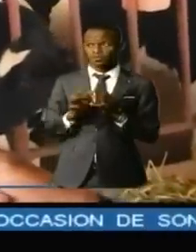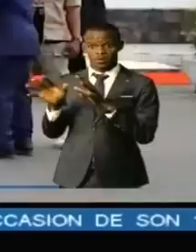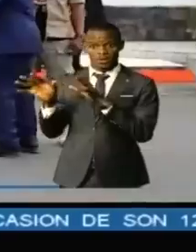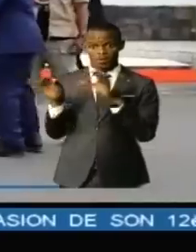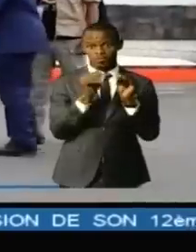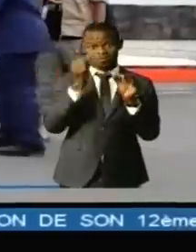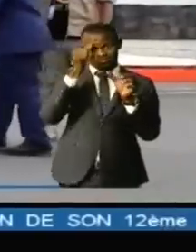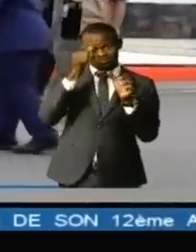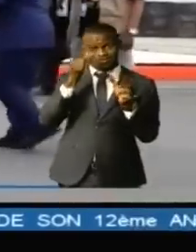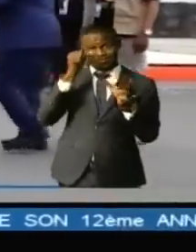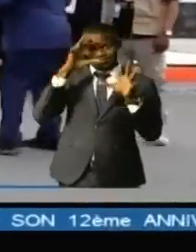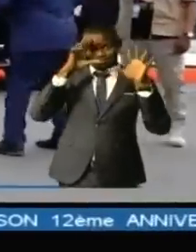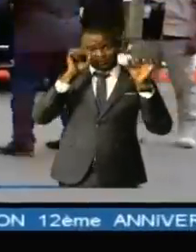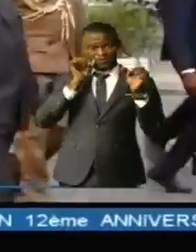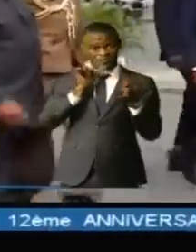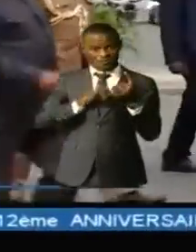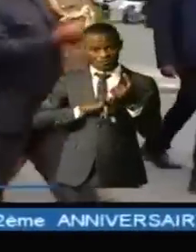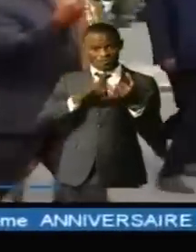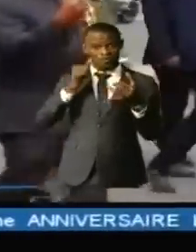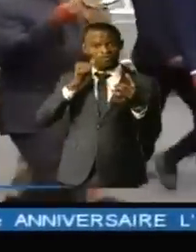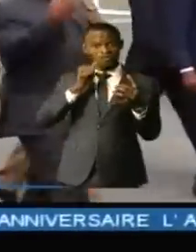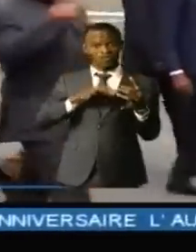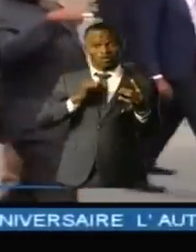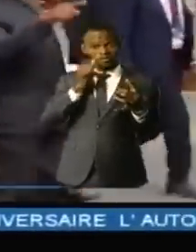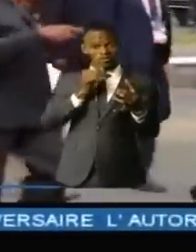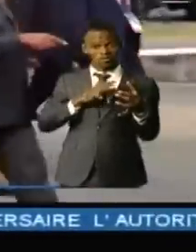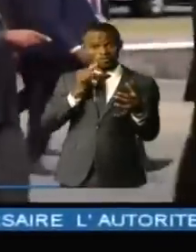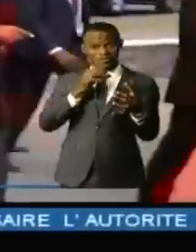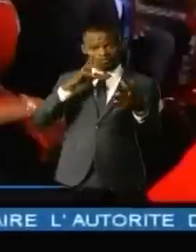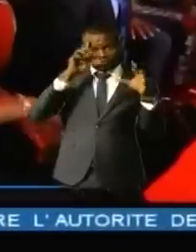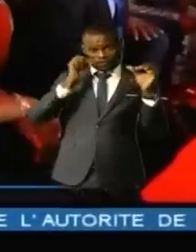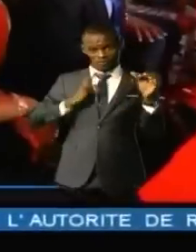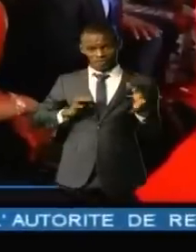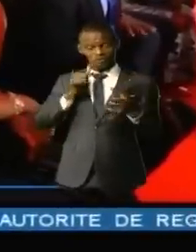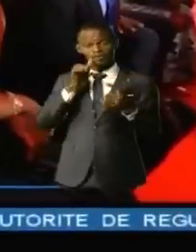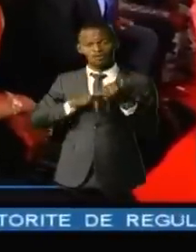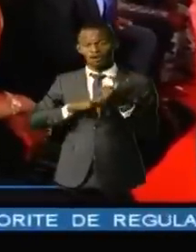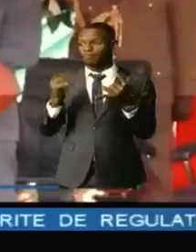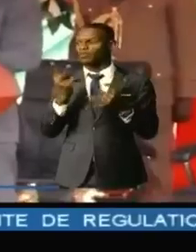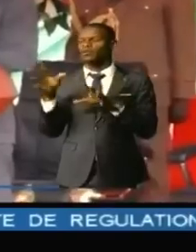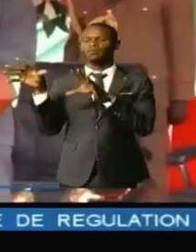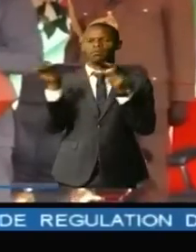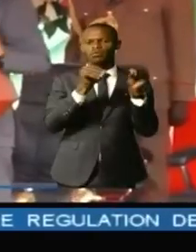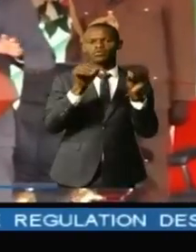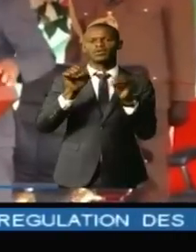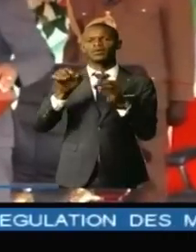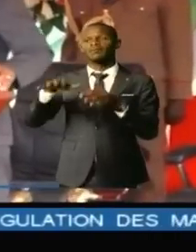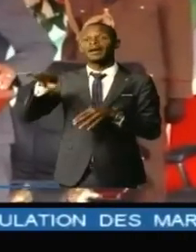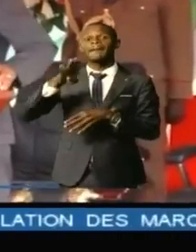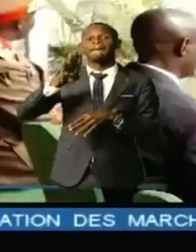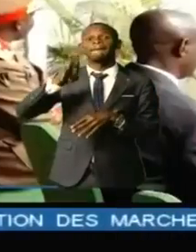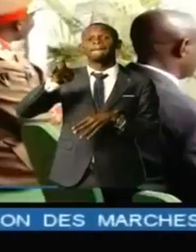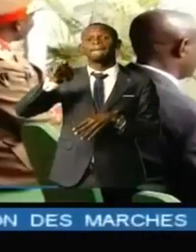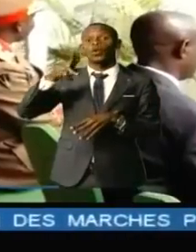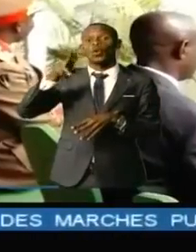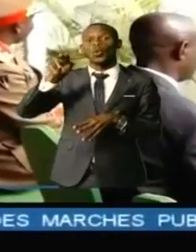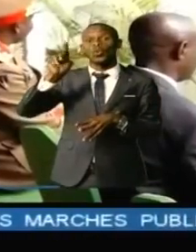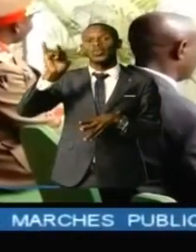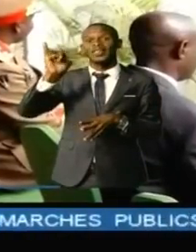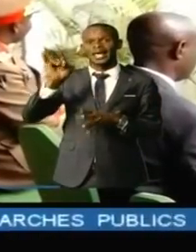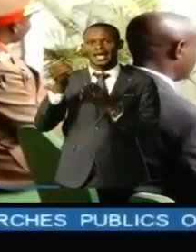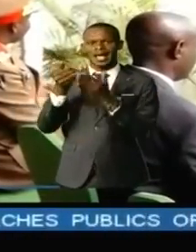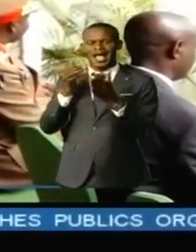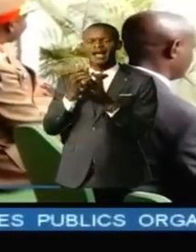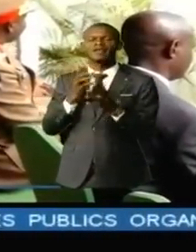le sol burundais, le président de la République, Félix-Antoine Tshisekedi Tshilombo, a, au cours d'un point de presse à l'aéroport